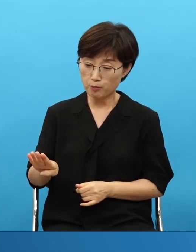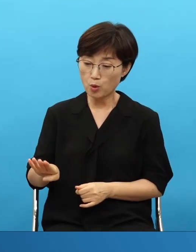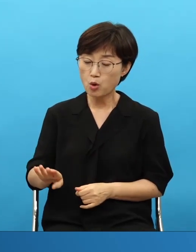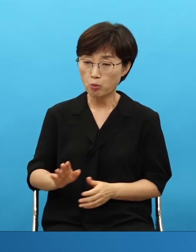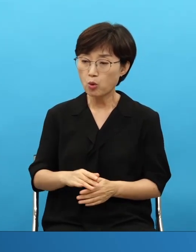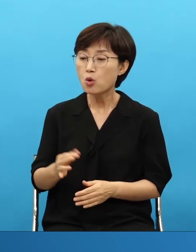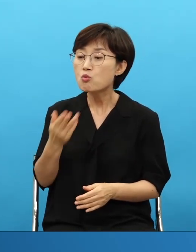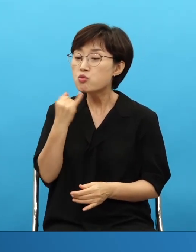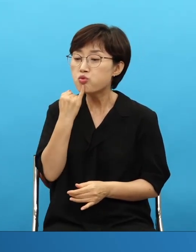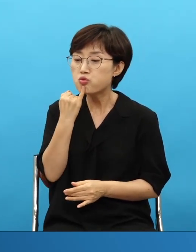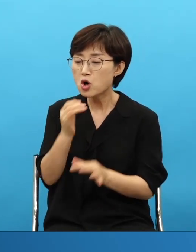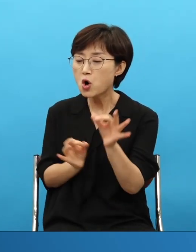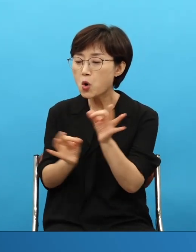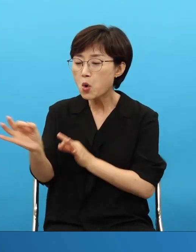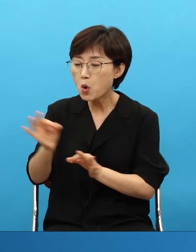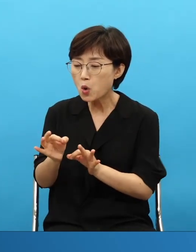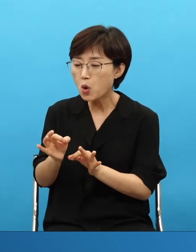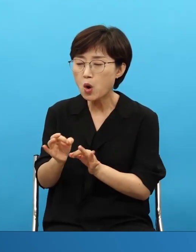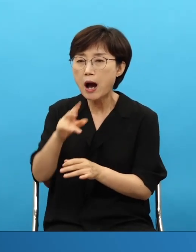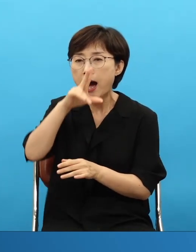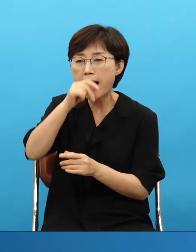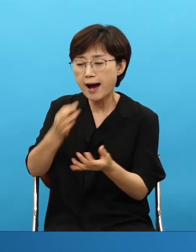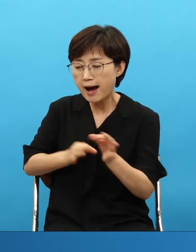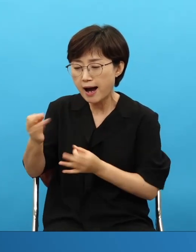가능해. 내 주업은 세계복음화니까.